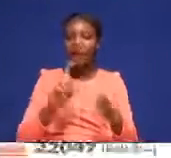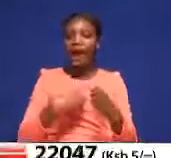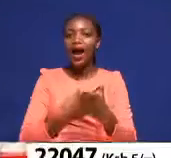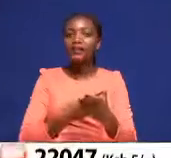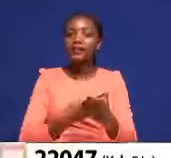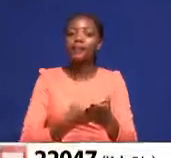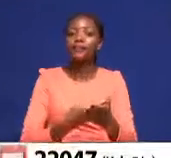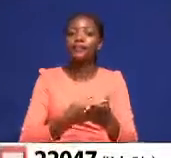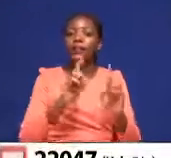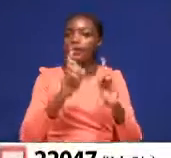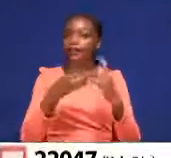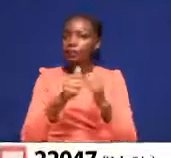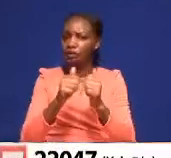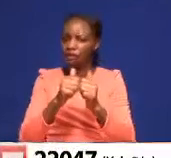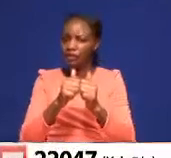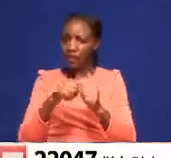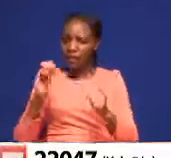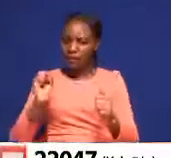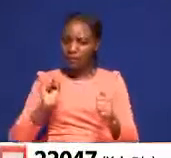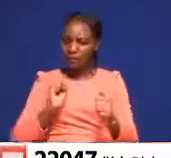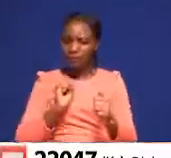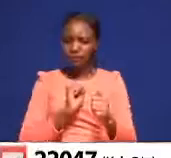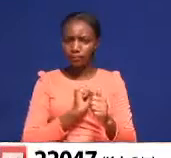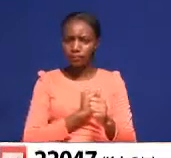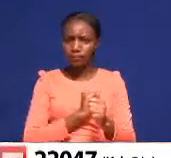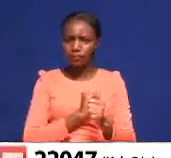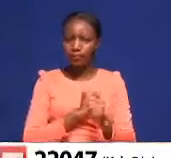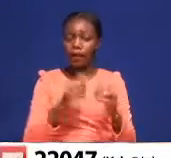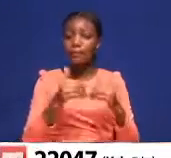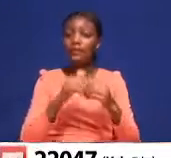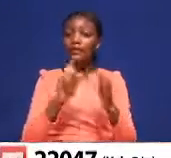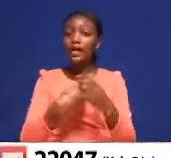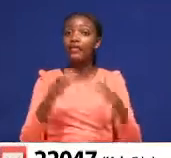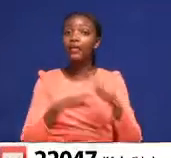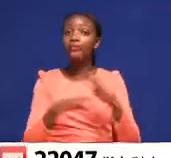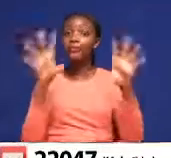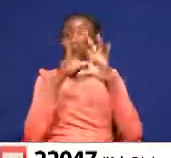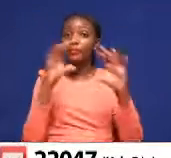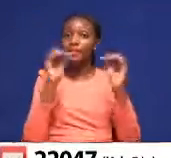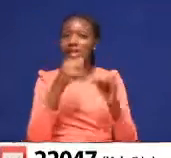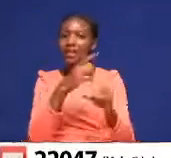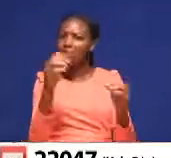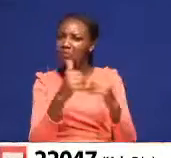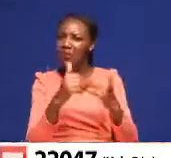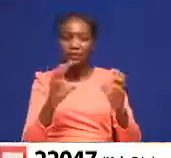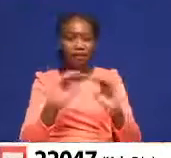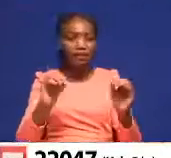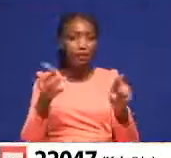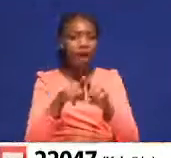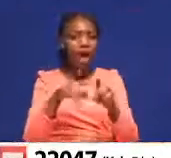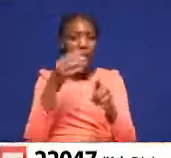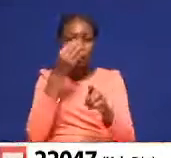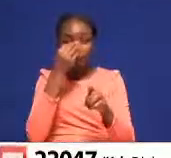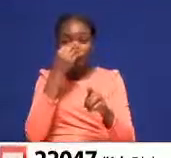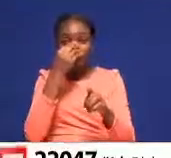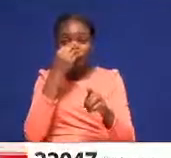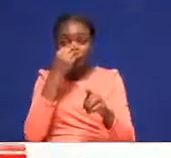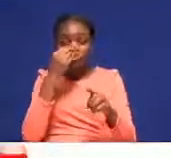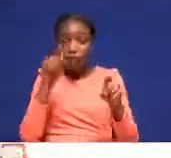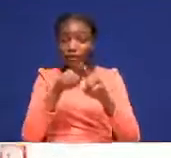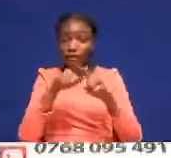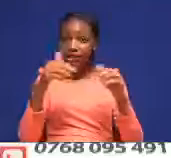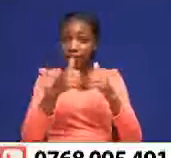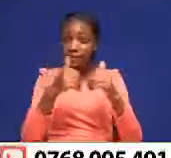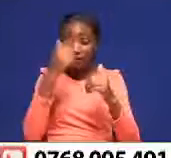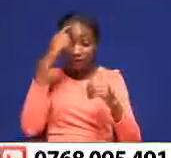tofauti na mkutano wa maseneta wa chama hicho wiki jana ambao naibu wa rais William Ruto hakuhudhuria, Ruto alikuwa katika mkutano huu wa